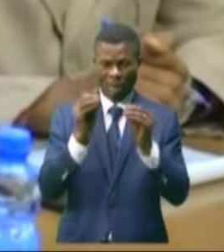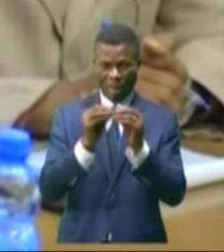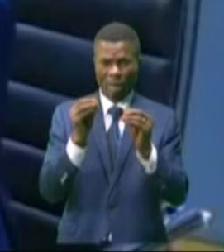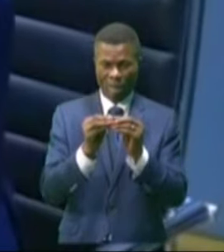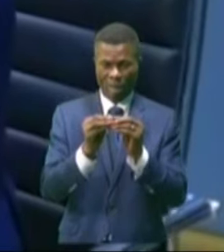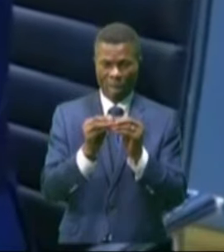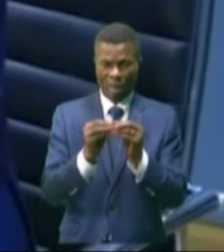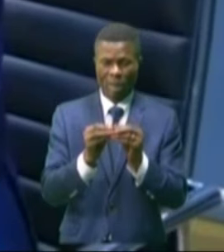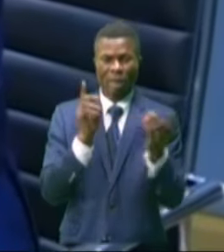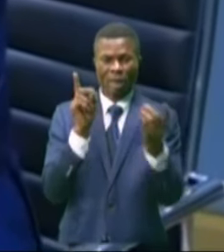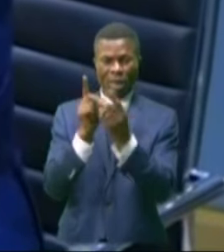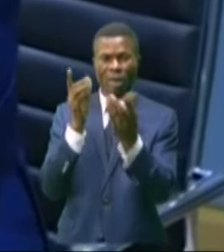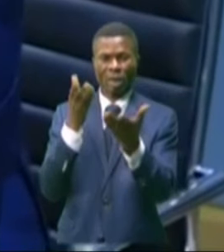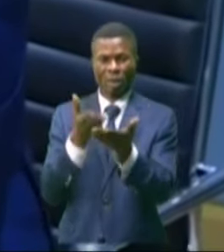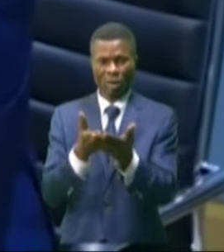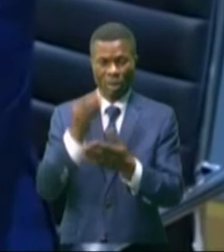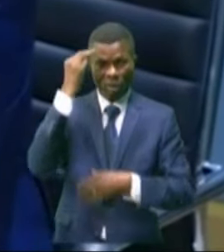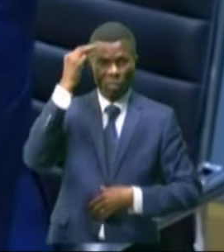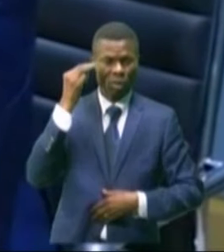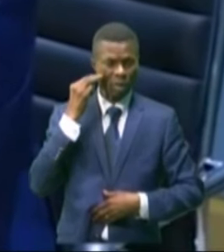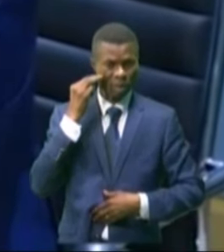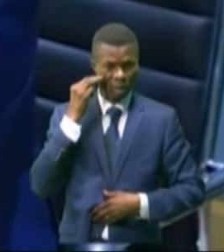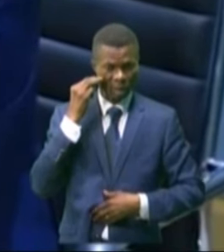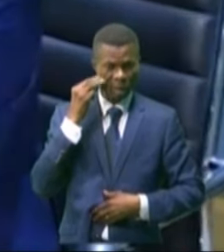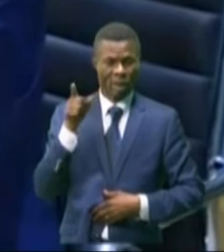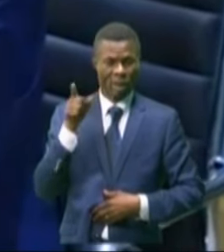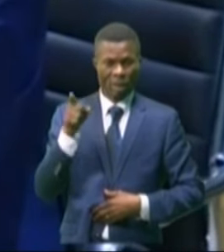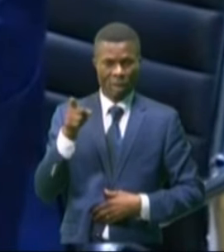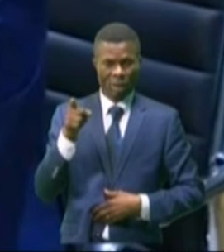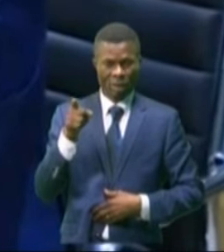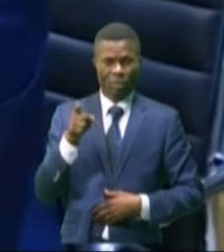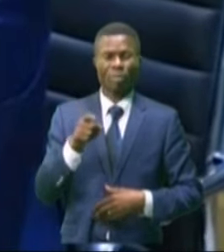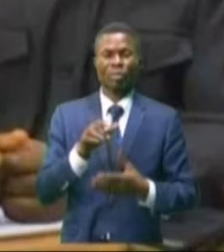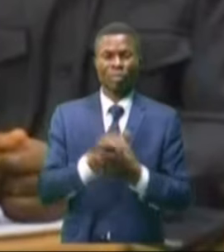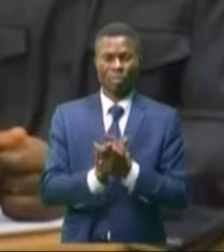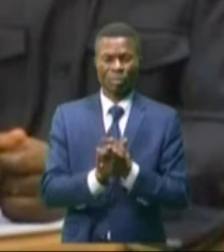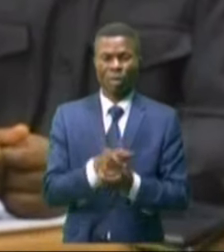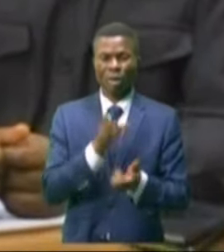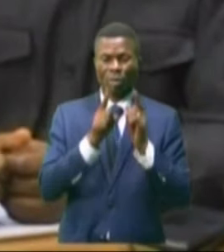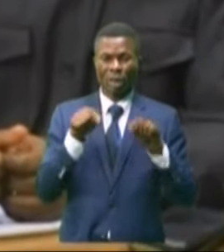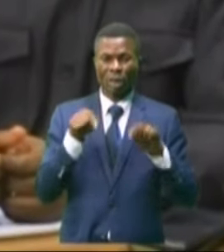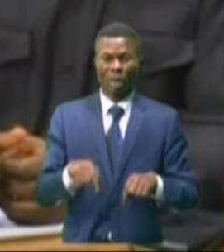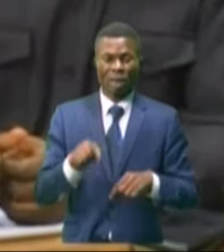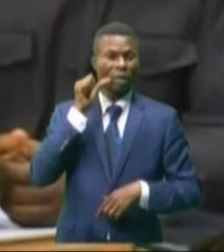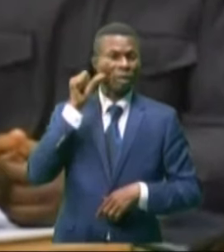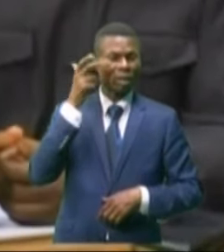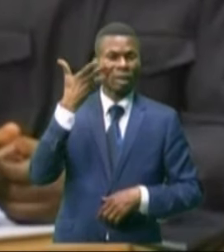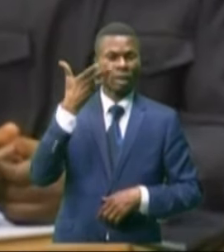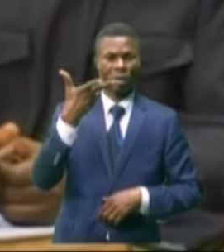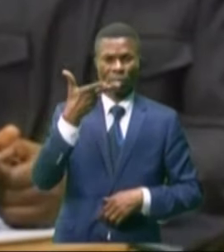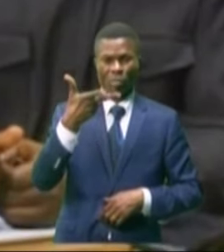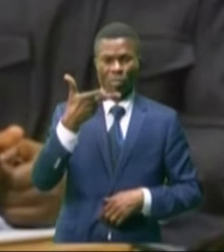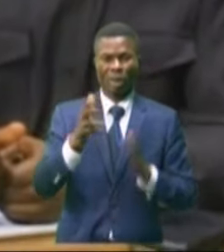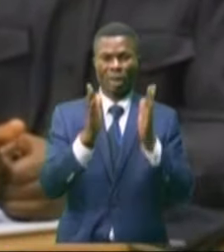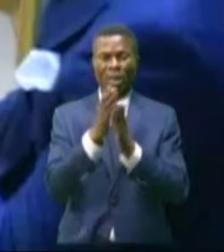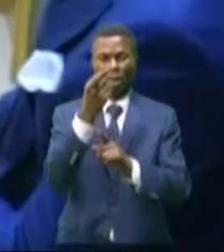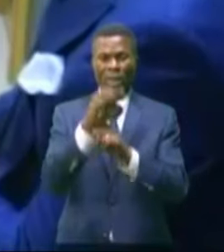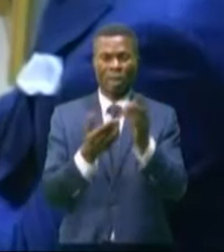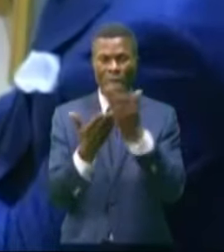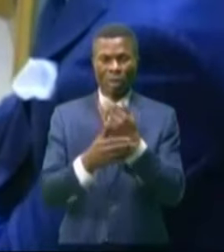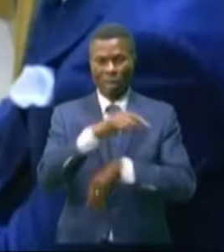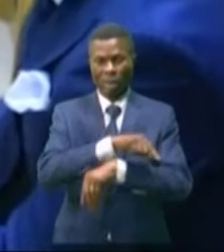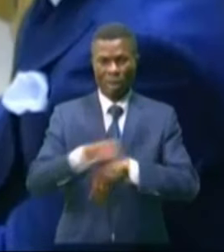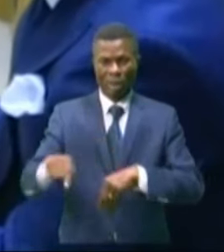prise de contact que le ministre Ephraim Akwakwa Nametou a eu ce mercredi du juillet en son cabinet avec